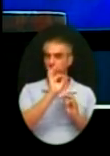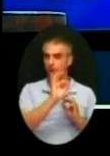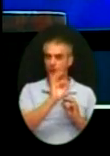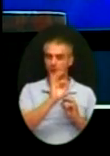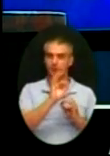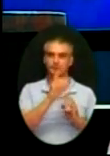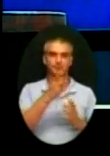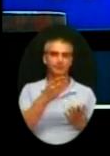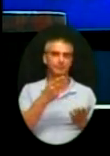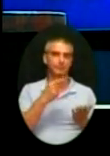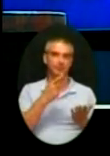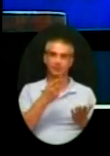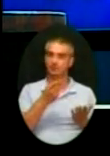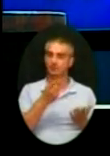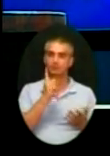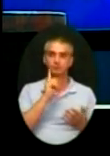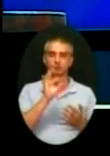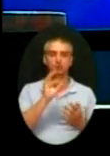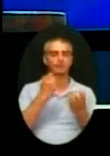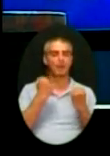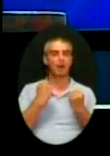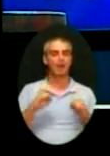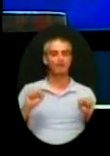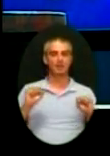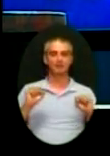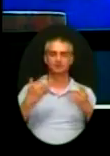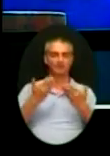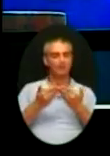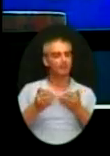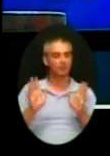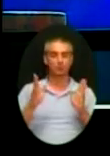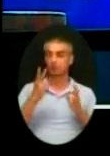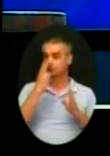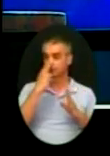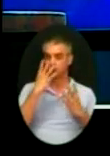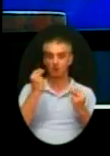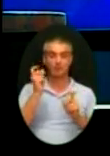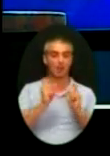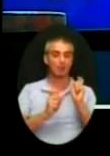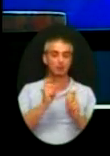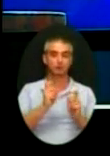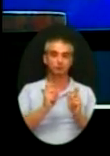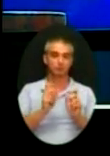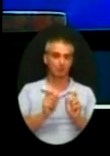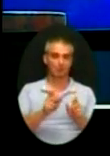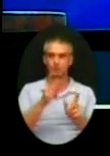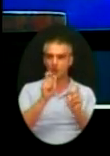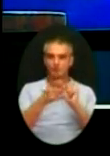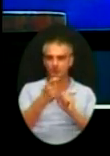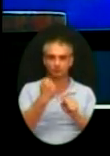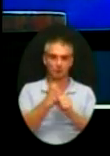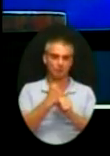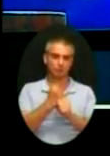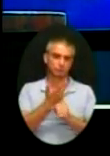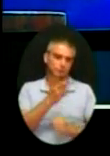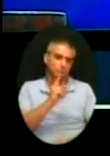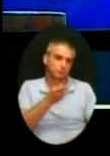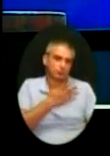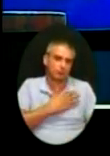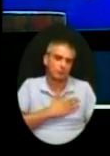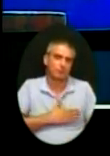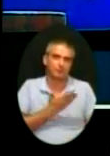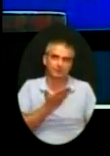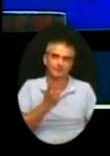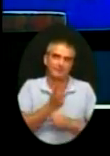שלהם, בעצם בשם הליברליזציה והפתיחות, ניסו המון המון אנשים למנוע מהאנשים לקיים את